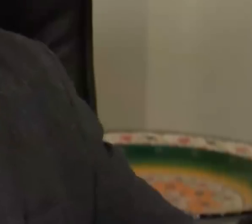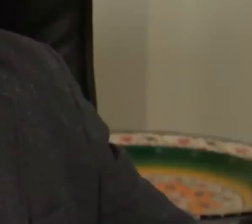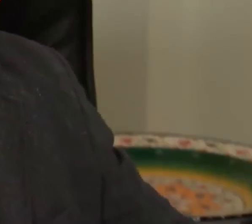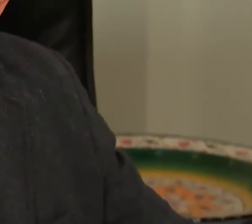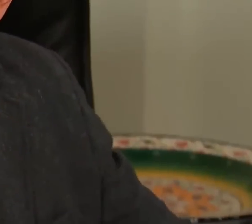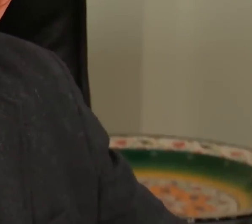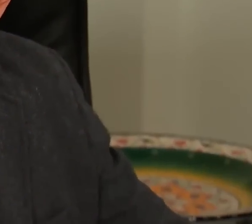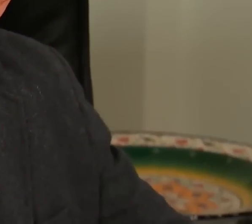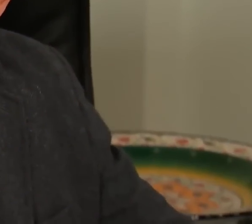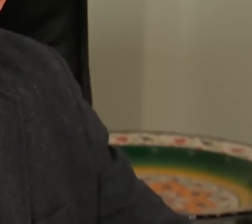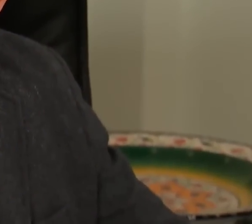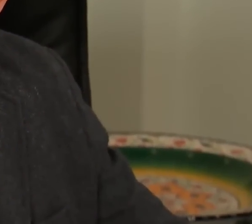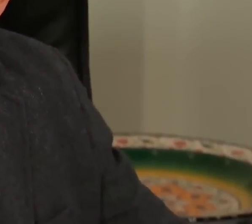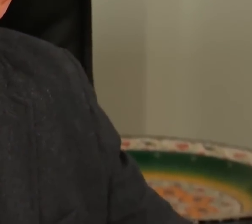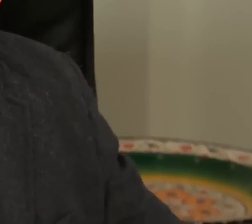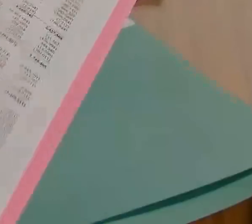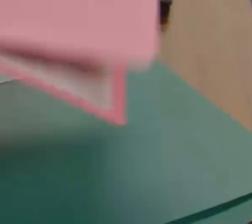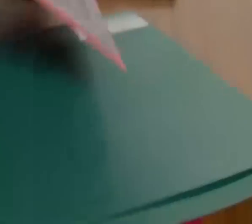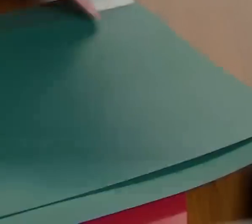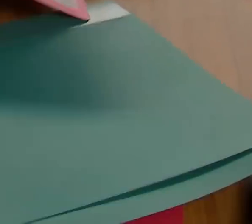Merakla açıyordu. Mert elinden kapı verdi.